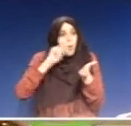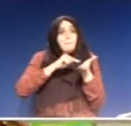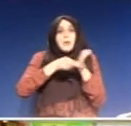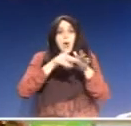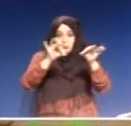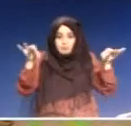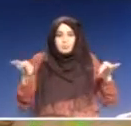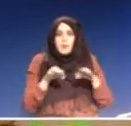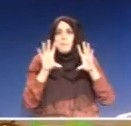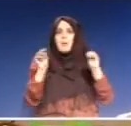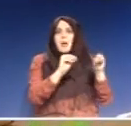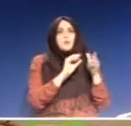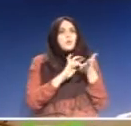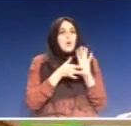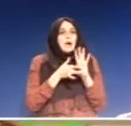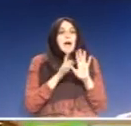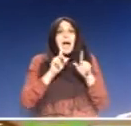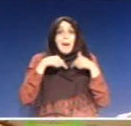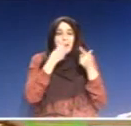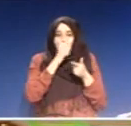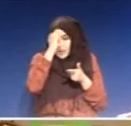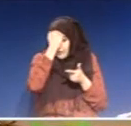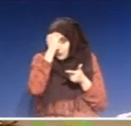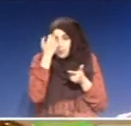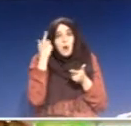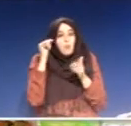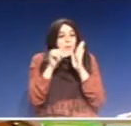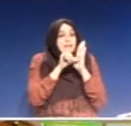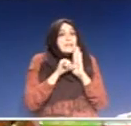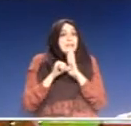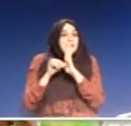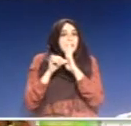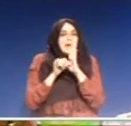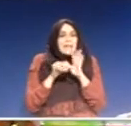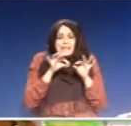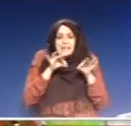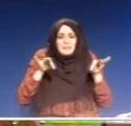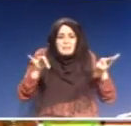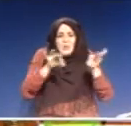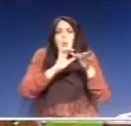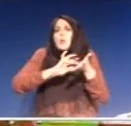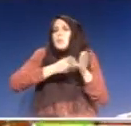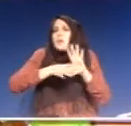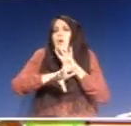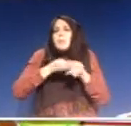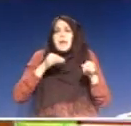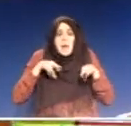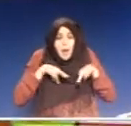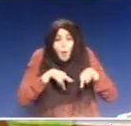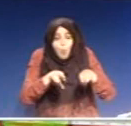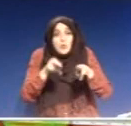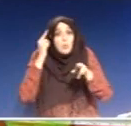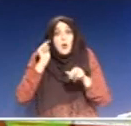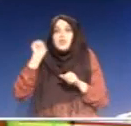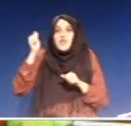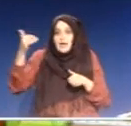دي ليو ومن بعد مثل ما حنا اللي تاعنا هنا كي نديروا المرسلمون نتراسيو كلش الطرقان لازم نديروا الطريق باش كل